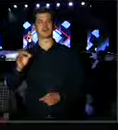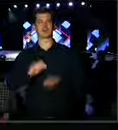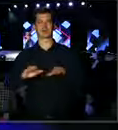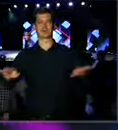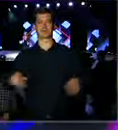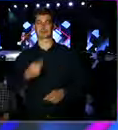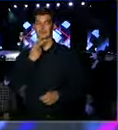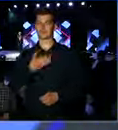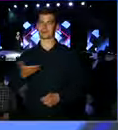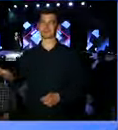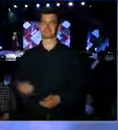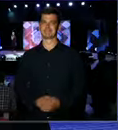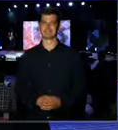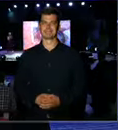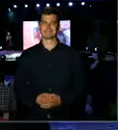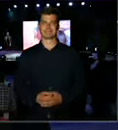Posłuchajmy.